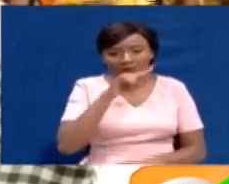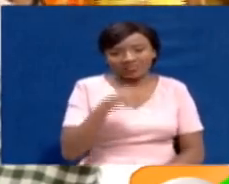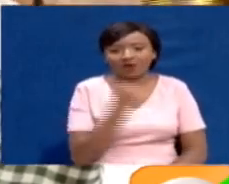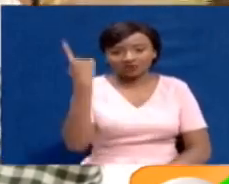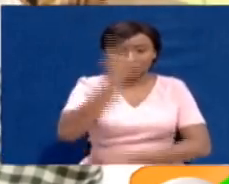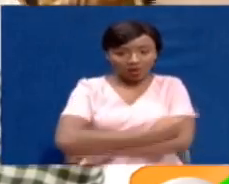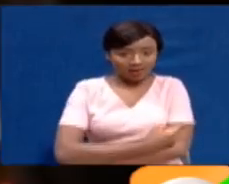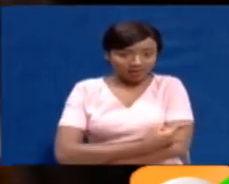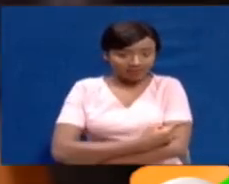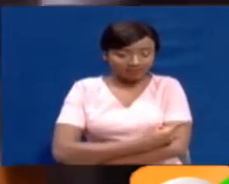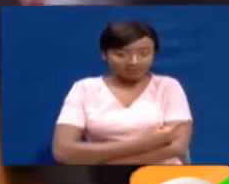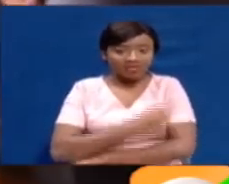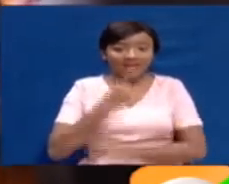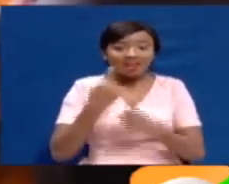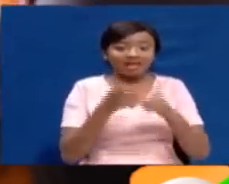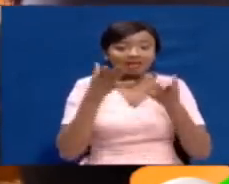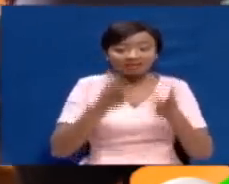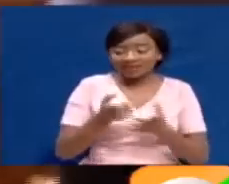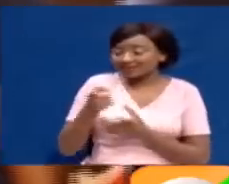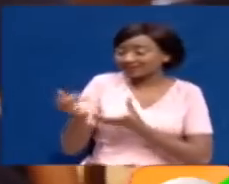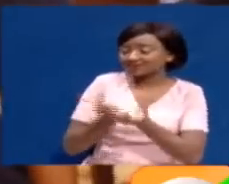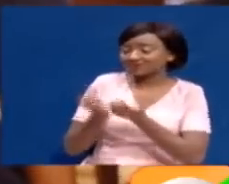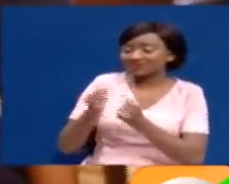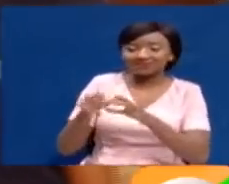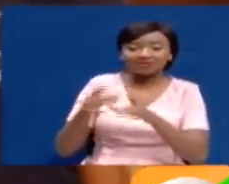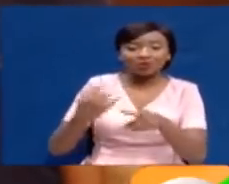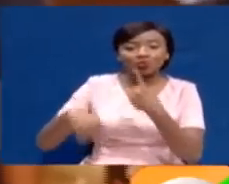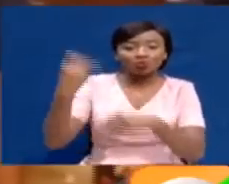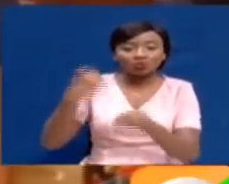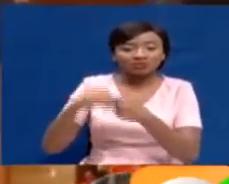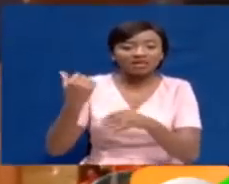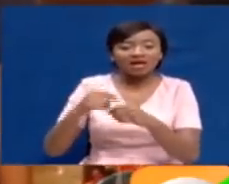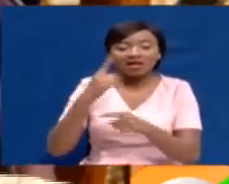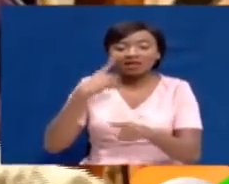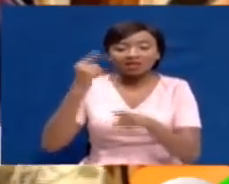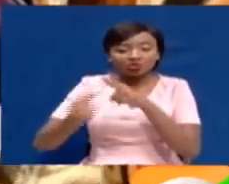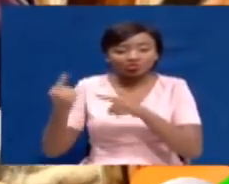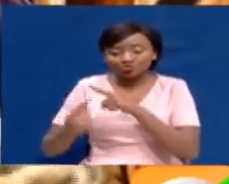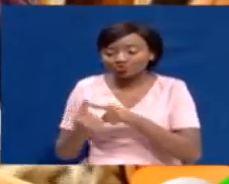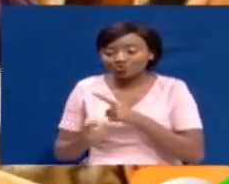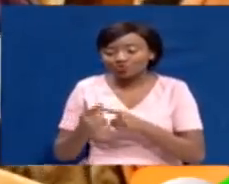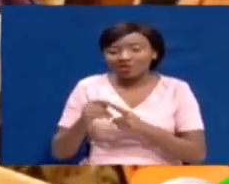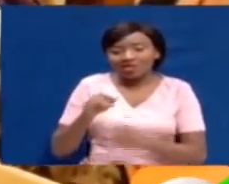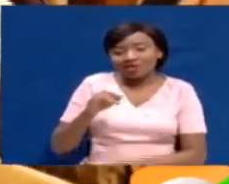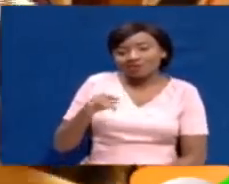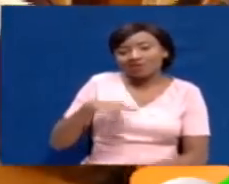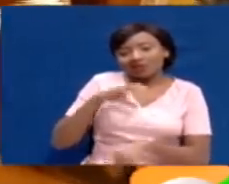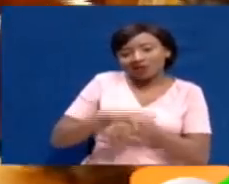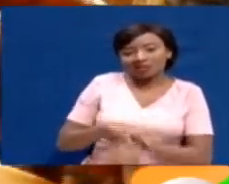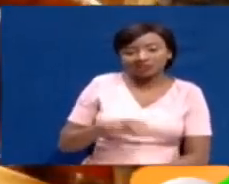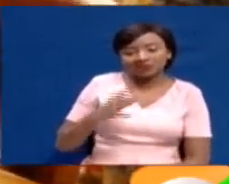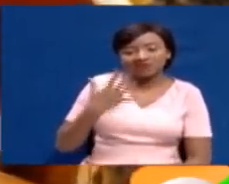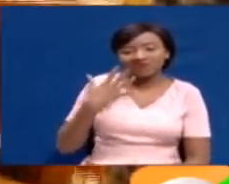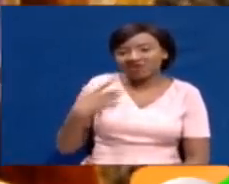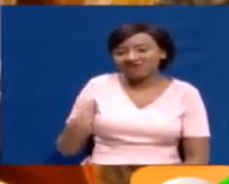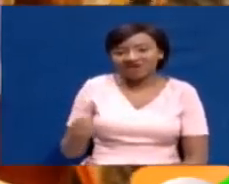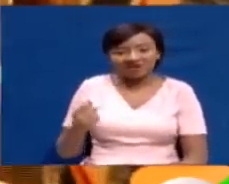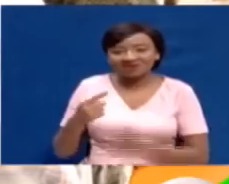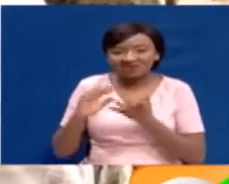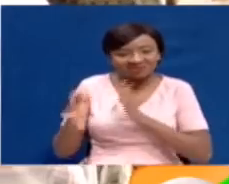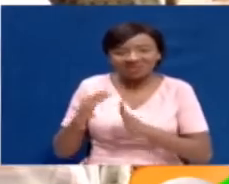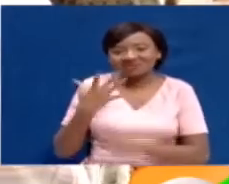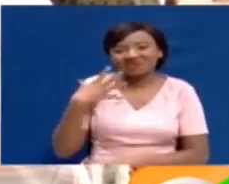1,000. Saisi nikifanya hii biashara ya kitunguu, nitabakisha 500 kwa siku na si lazima